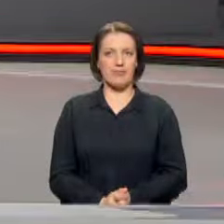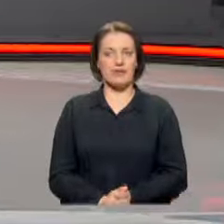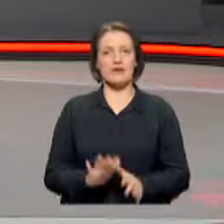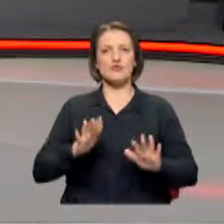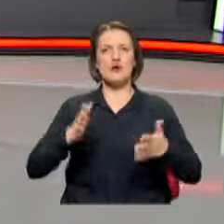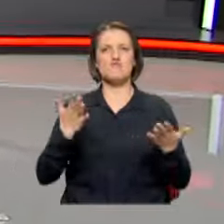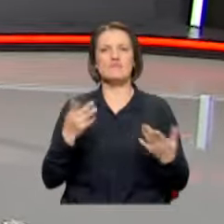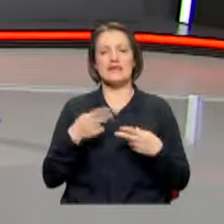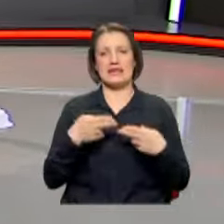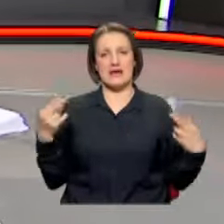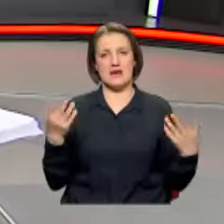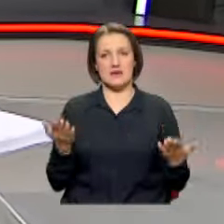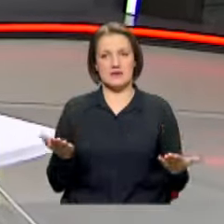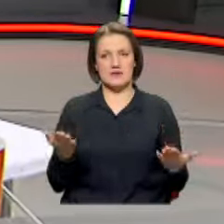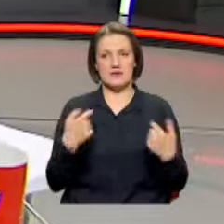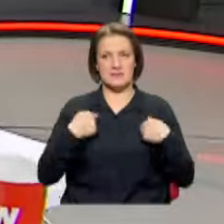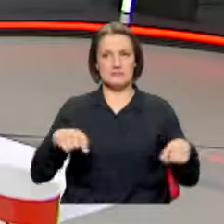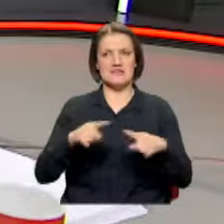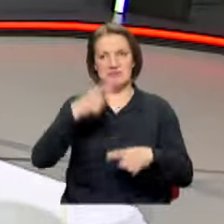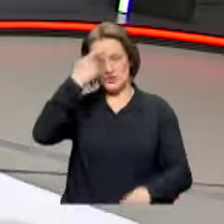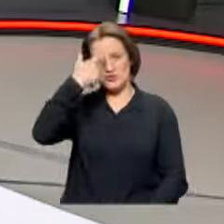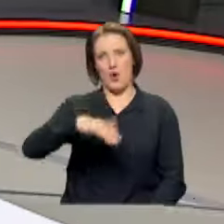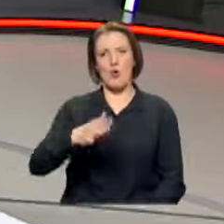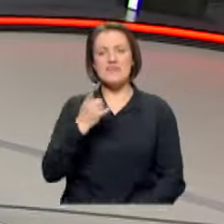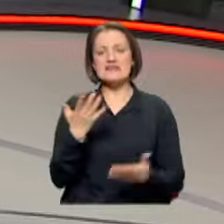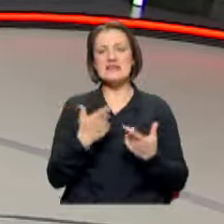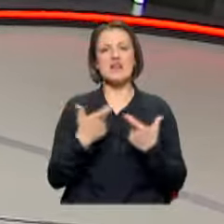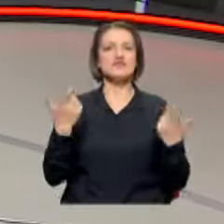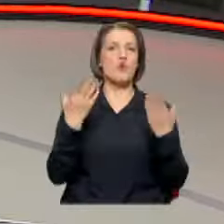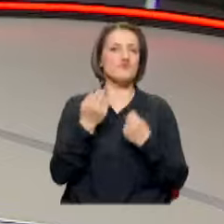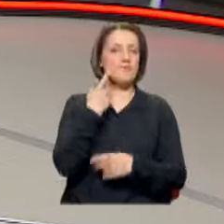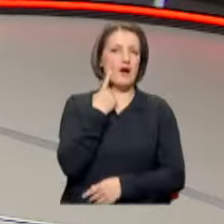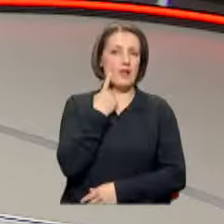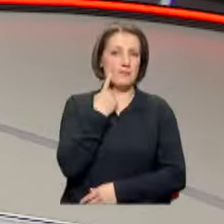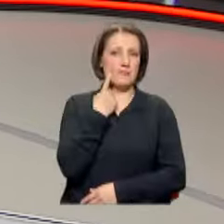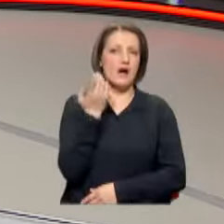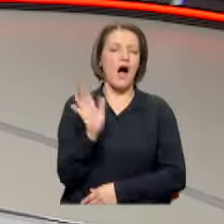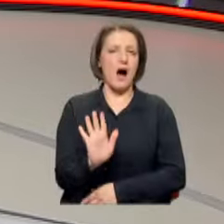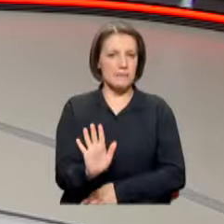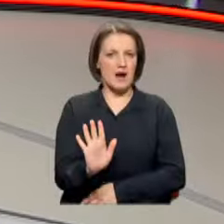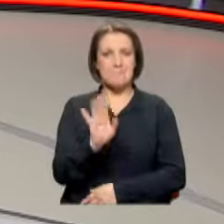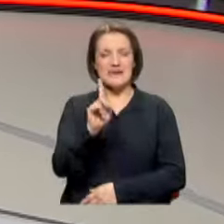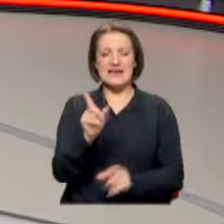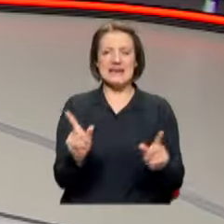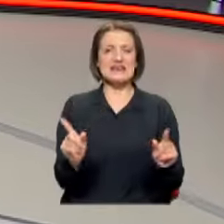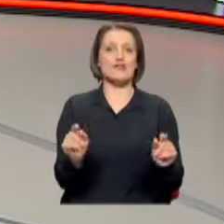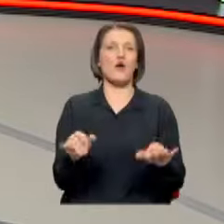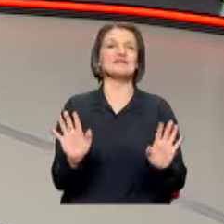Garip, garip bir hikaye. Ya bir skandal. Bakalım nasıl gelişecek. Ama tabii bir ıstakoz